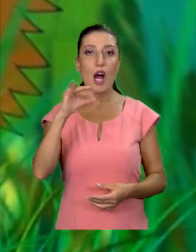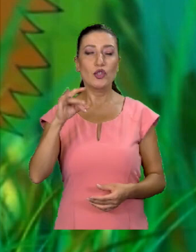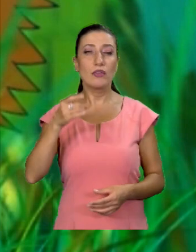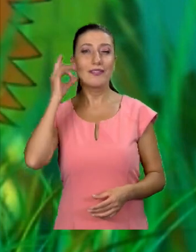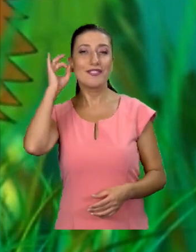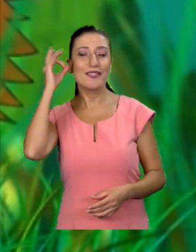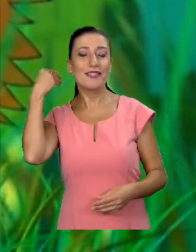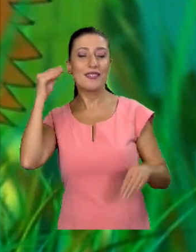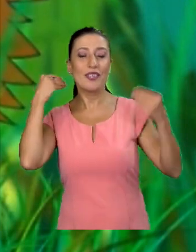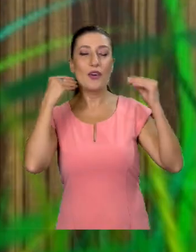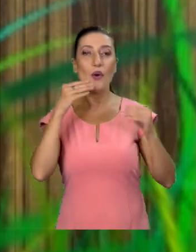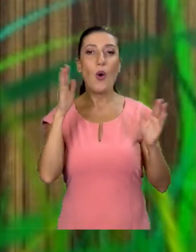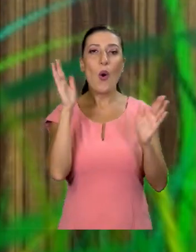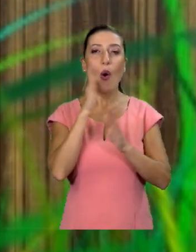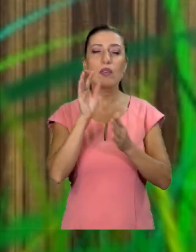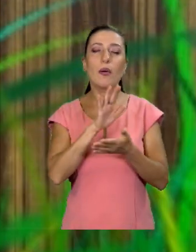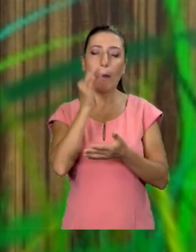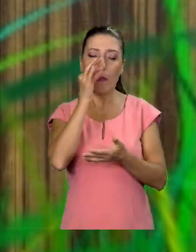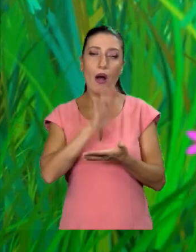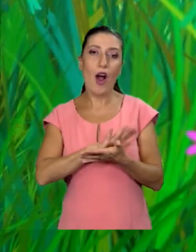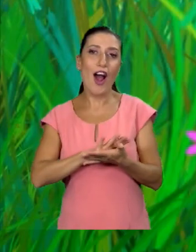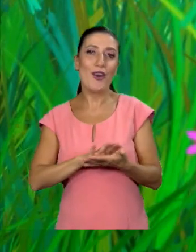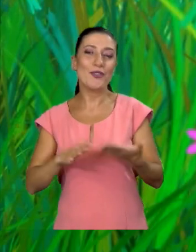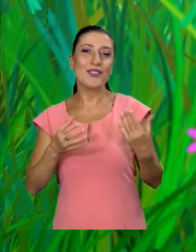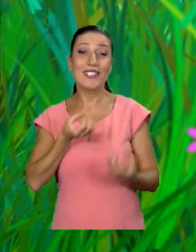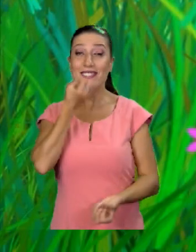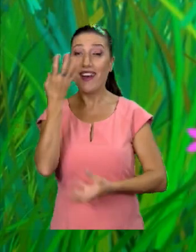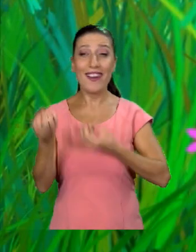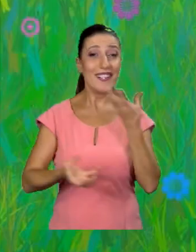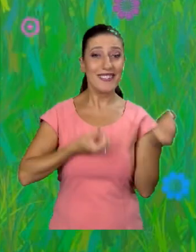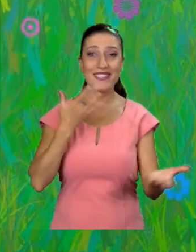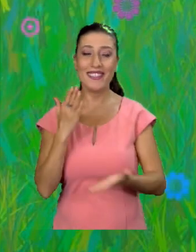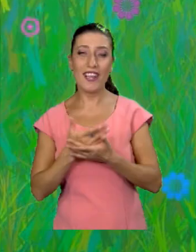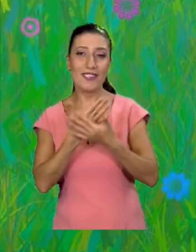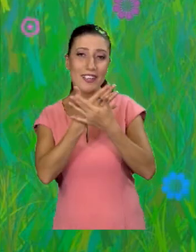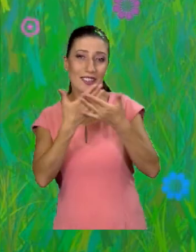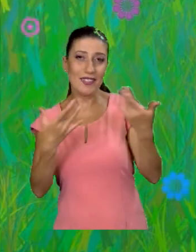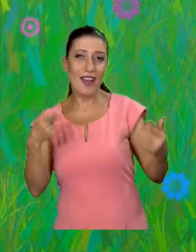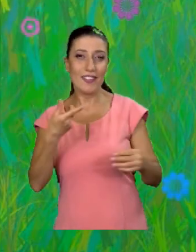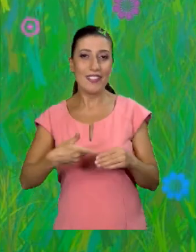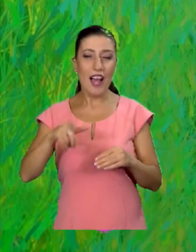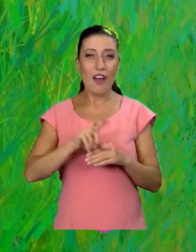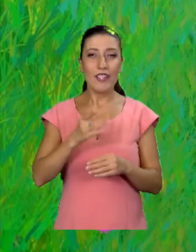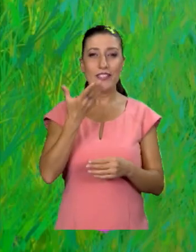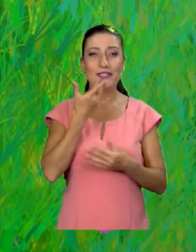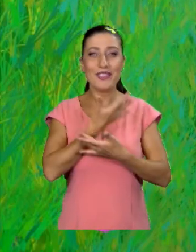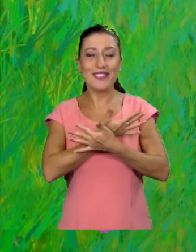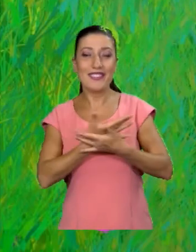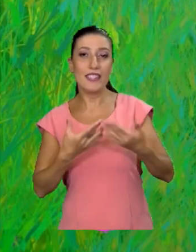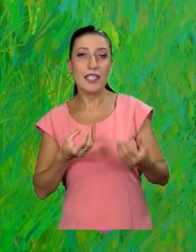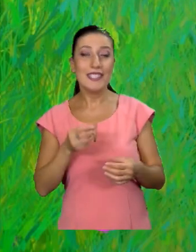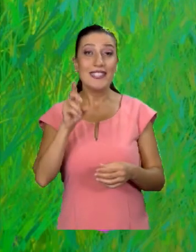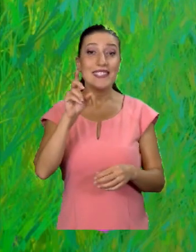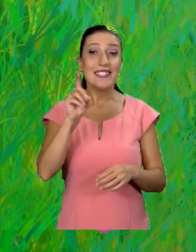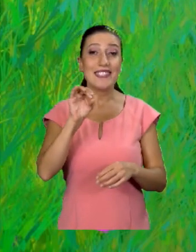Զրնգուն է այստեղ օդը ու մաքուր, ծաղիկներ կան զանազան հազար ու բյուր,